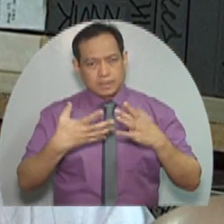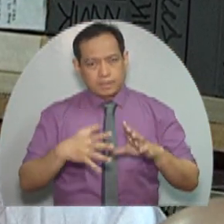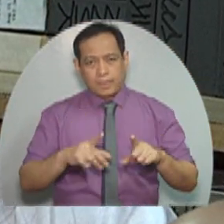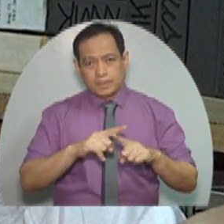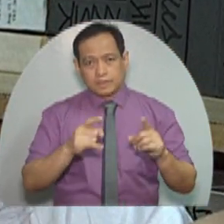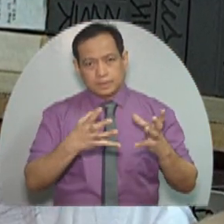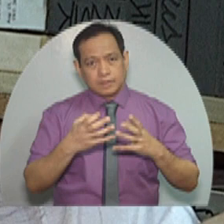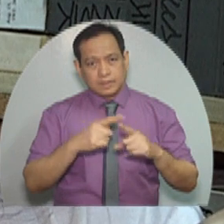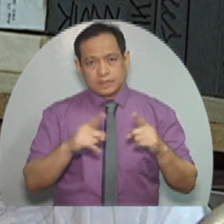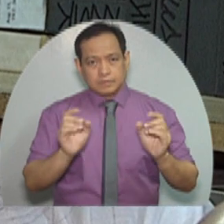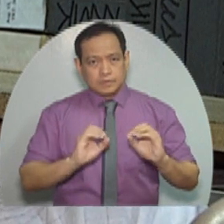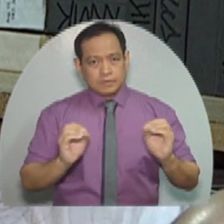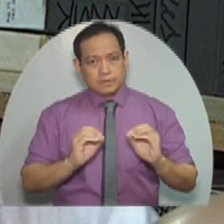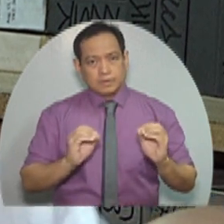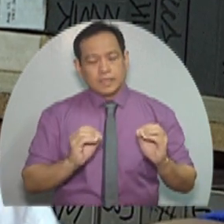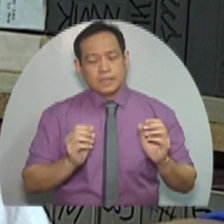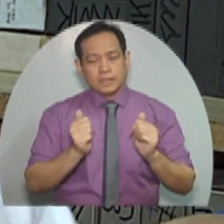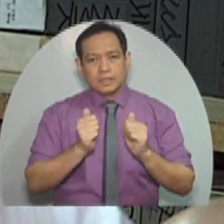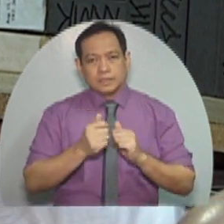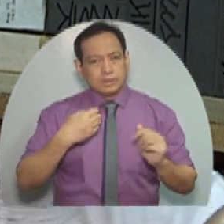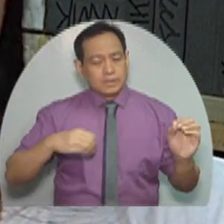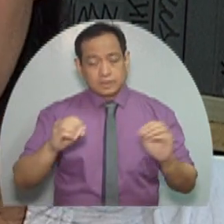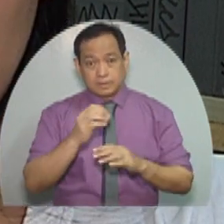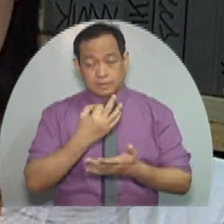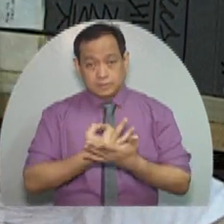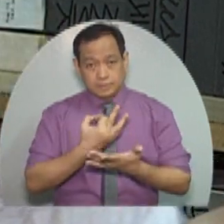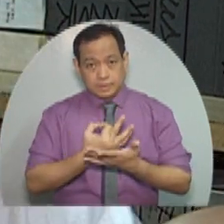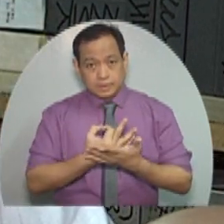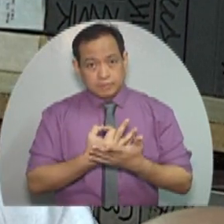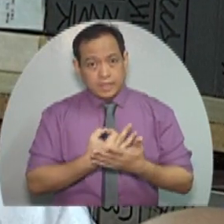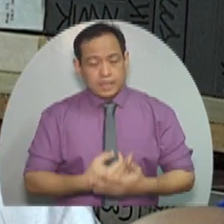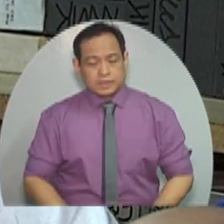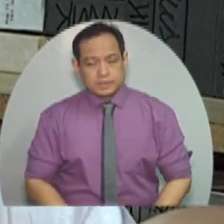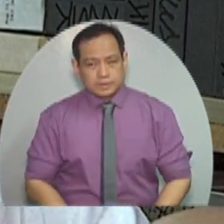Gusto namin kasama siya pa, kasama yung kapatid niya. Wala po kami pera nun